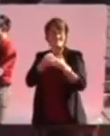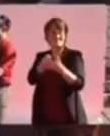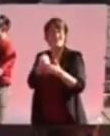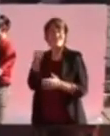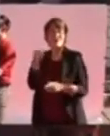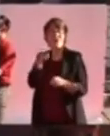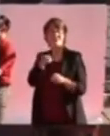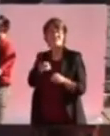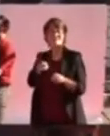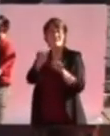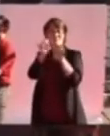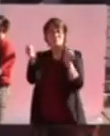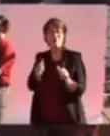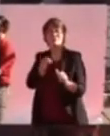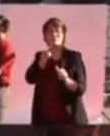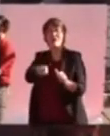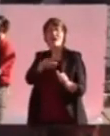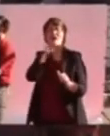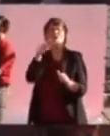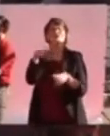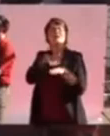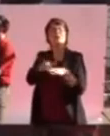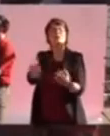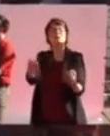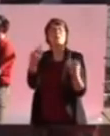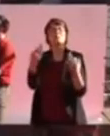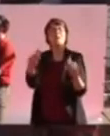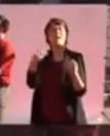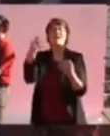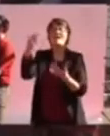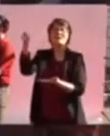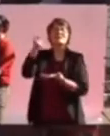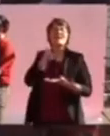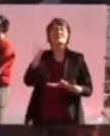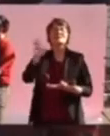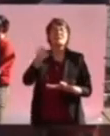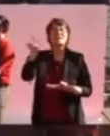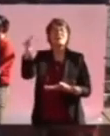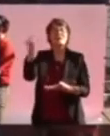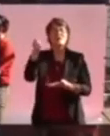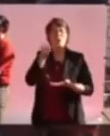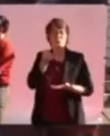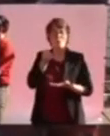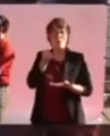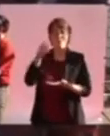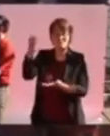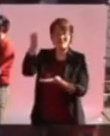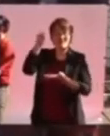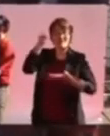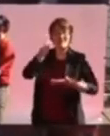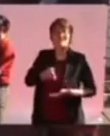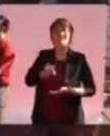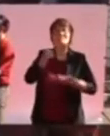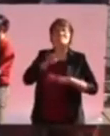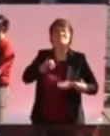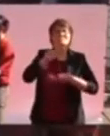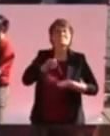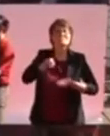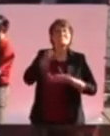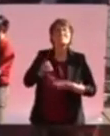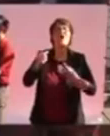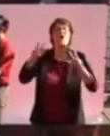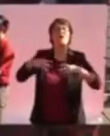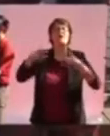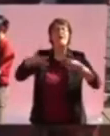bene i finanziamenti europei per il rilancio del nostro welfare socio sanitario infine la